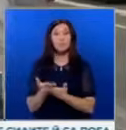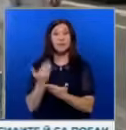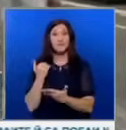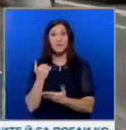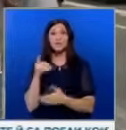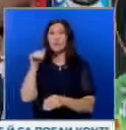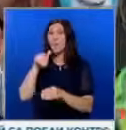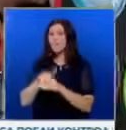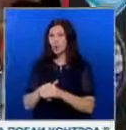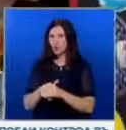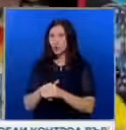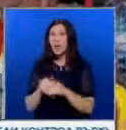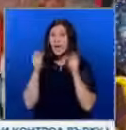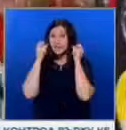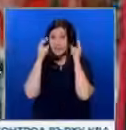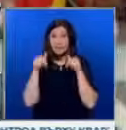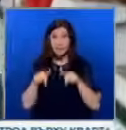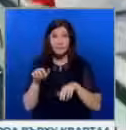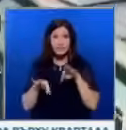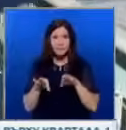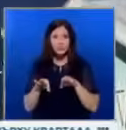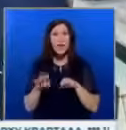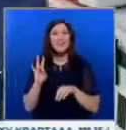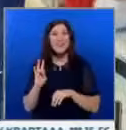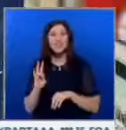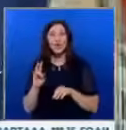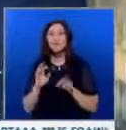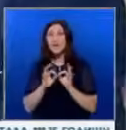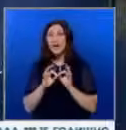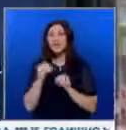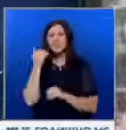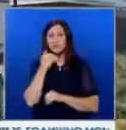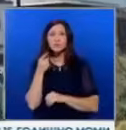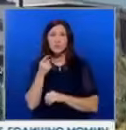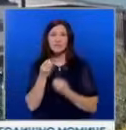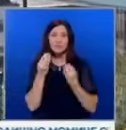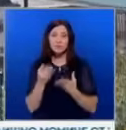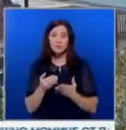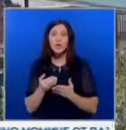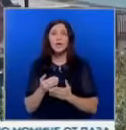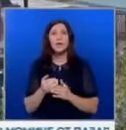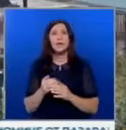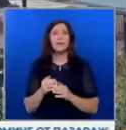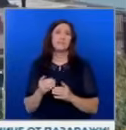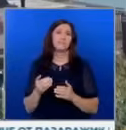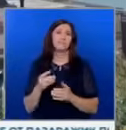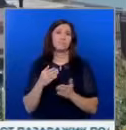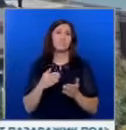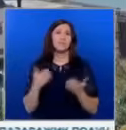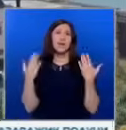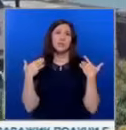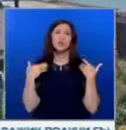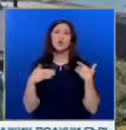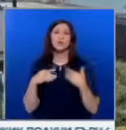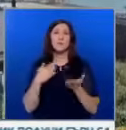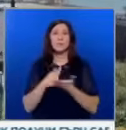предварително по пощата. Изненадата на тези избори, Найджел Фараш се възползва от тази възможност и прекара деня в разходка край морето с